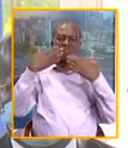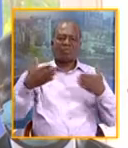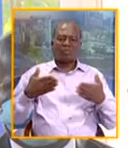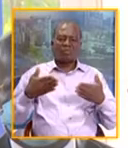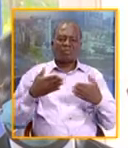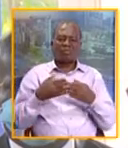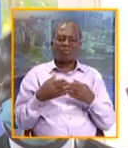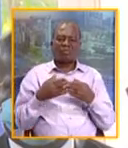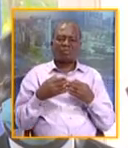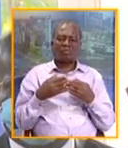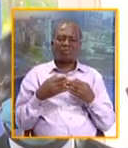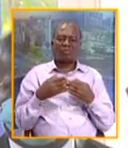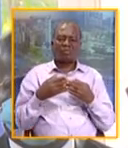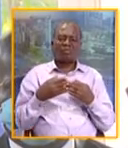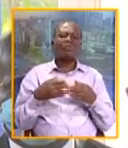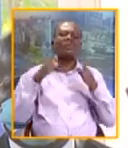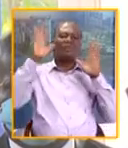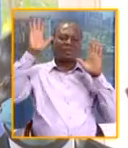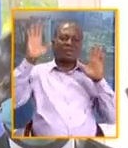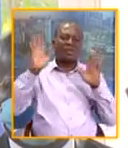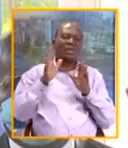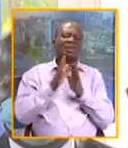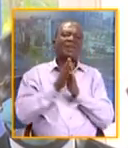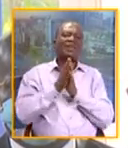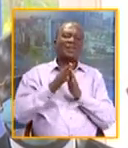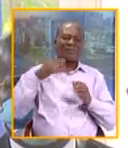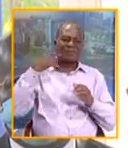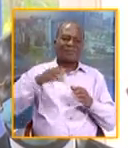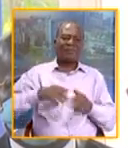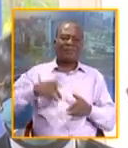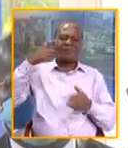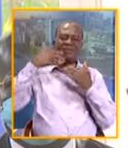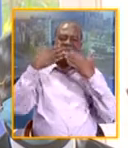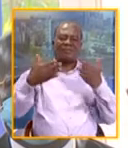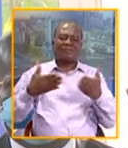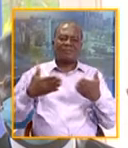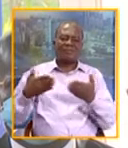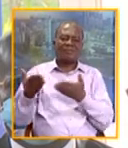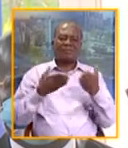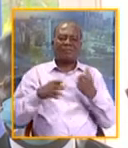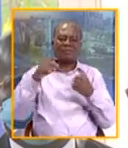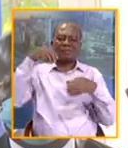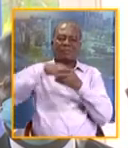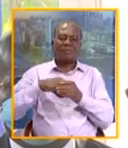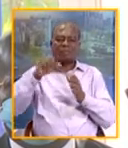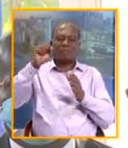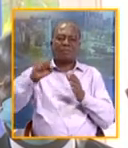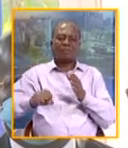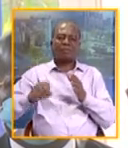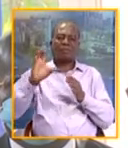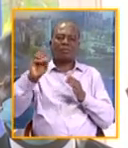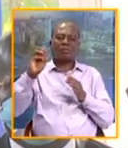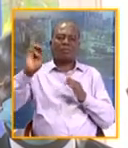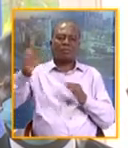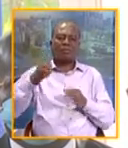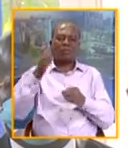d'excellence grand merci pour le développement que le développement que vous avez apporté dans le sud comoé ces